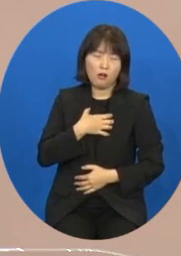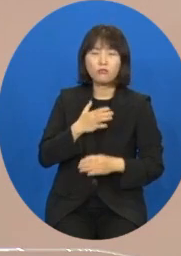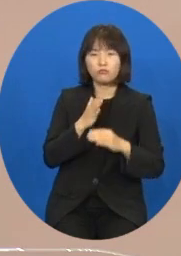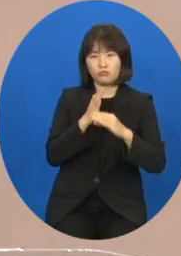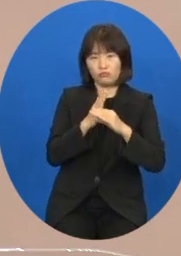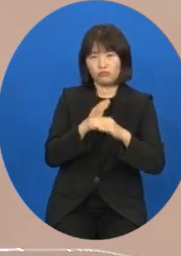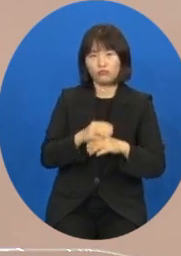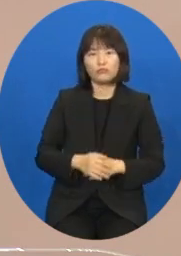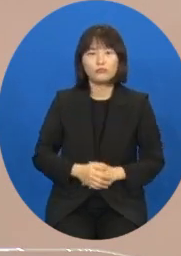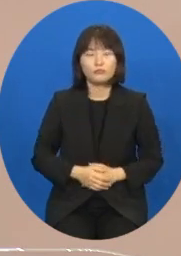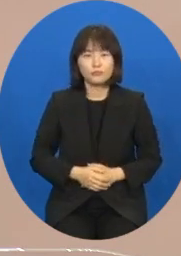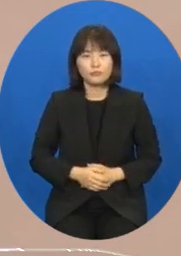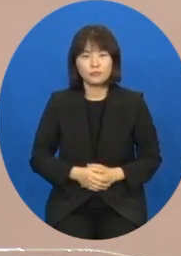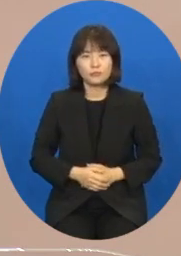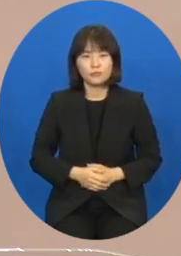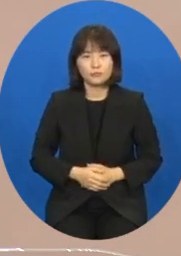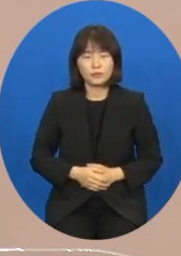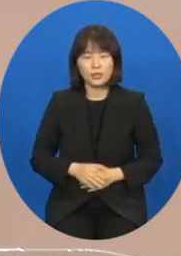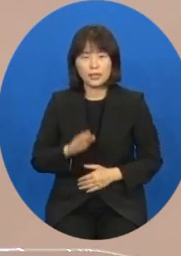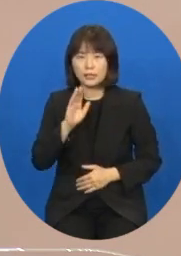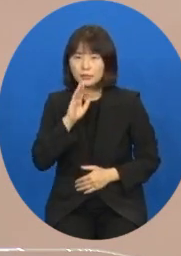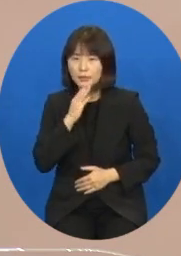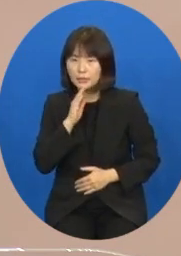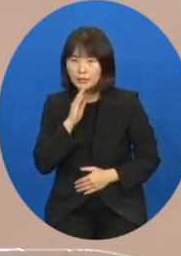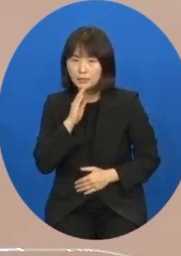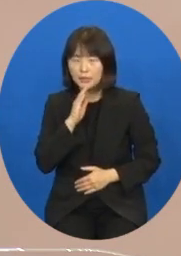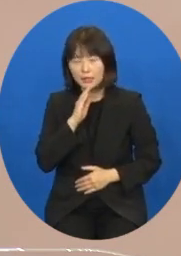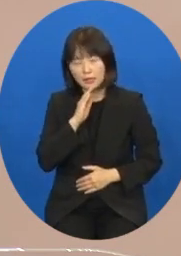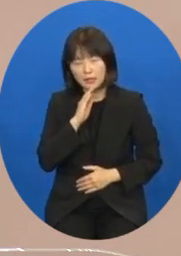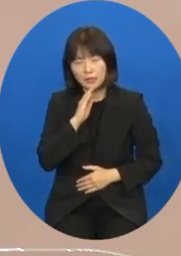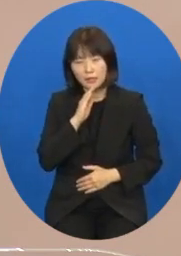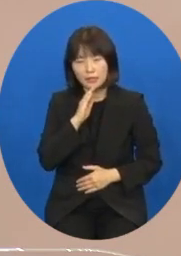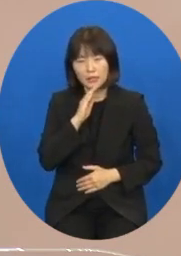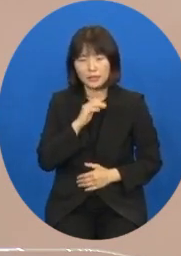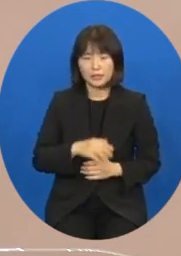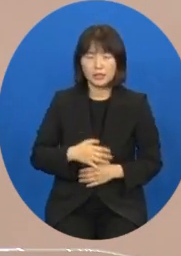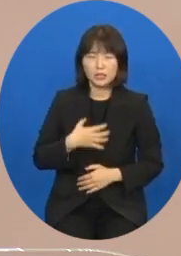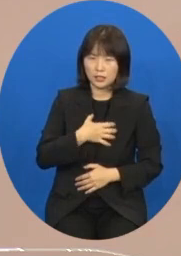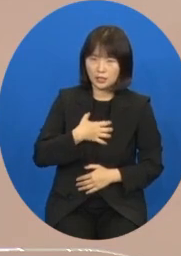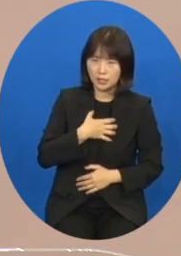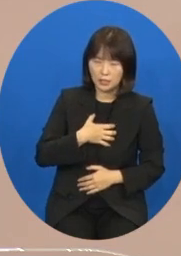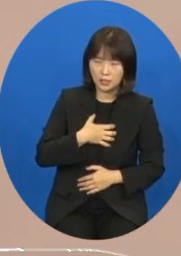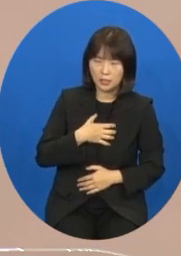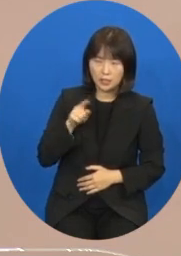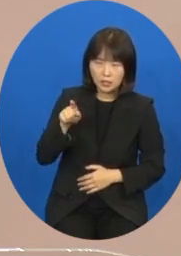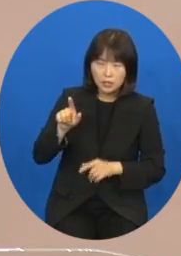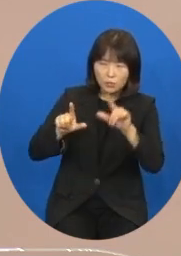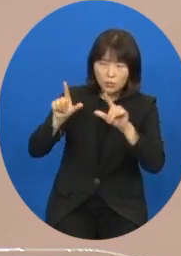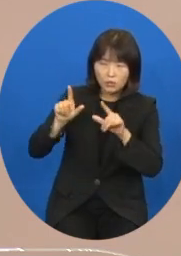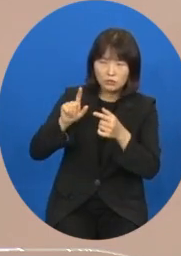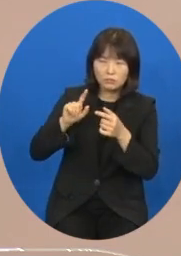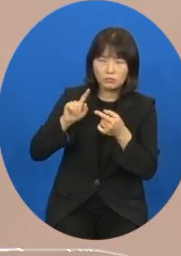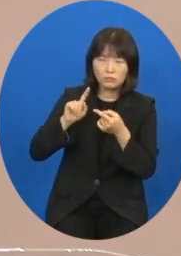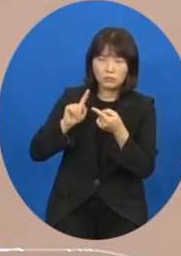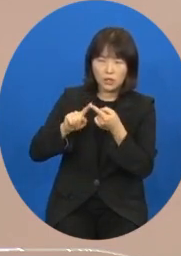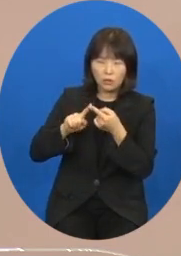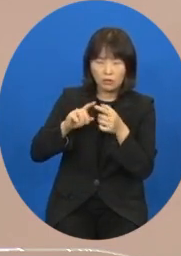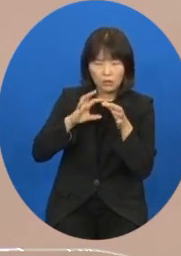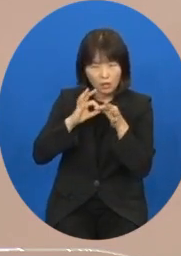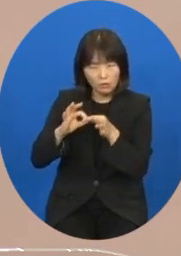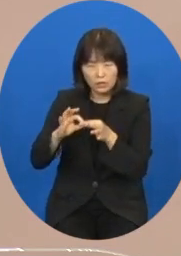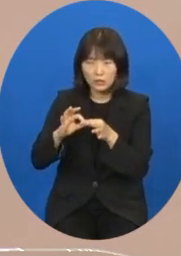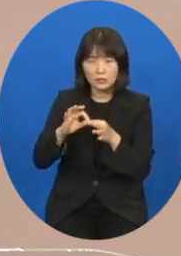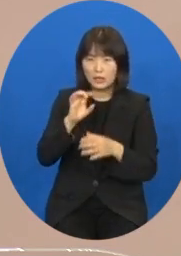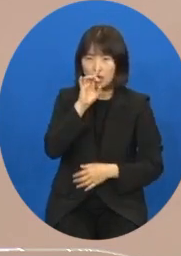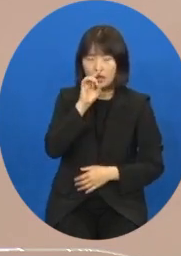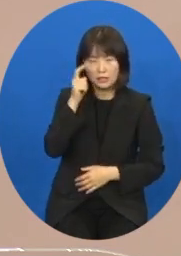거예요. 아, 빌립이 큰일인데 빌립이 저런 모습으로 계속 있으면 안 되는데 이렇게 생각을 했다는